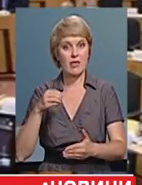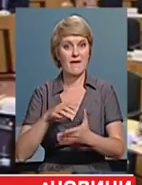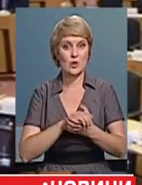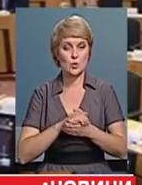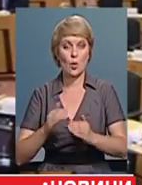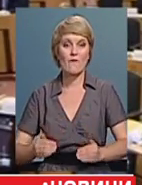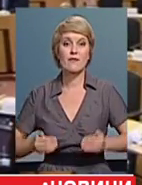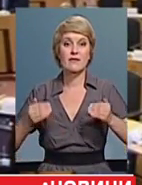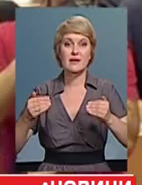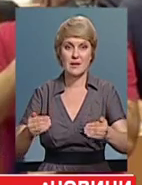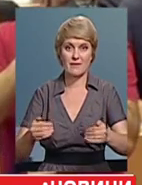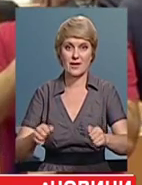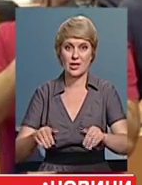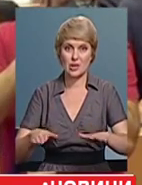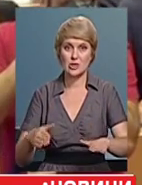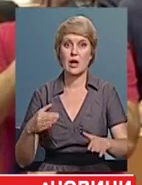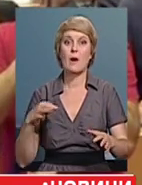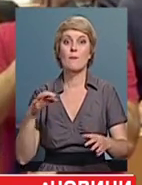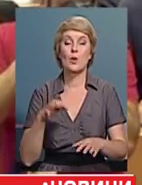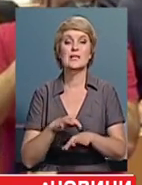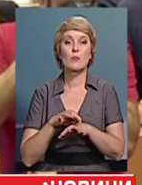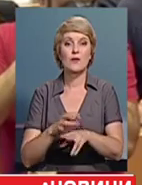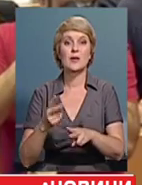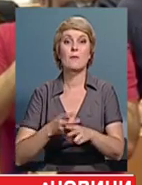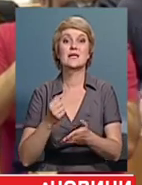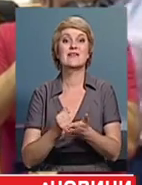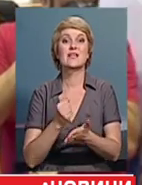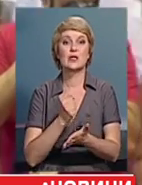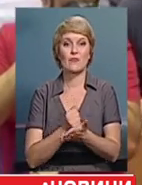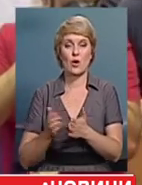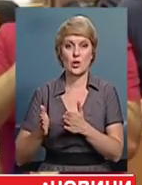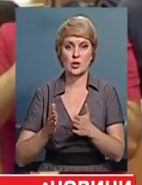щодо запровадження безвізового режиму з Україною, Грузією та Косовом до вересня.